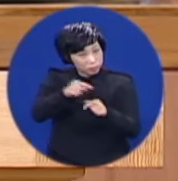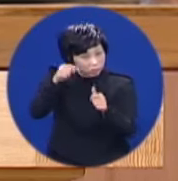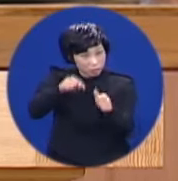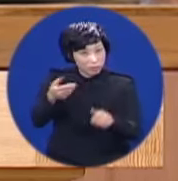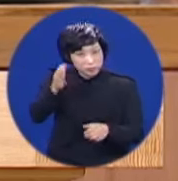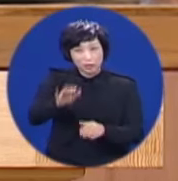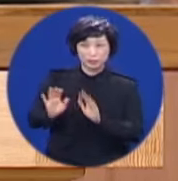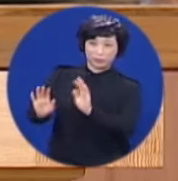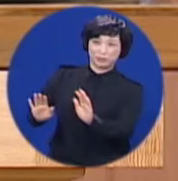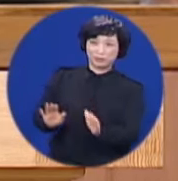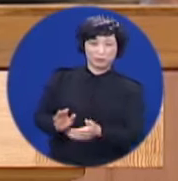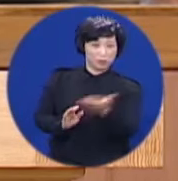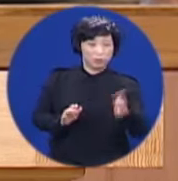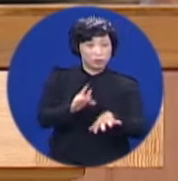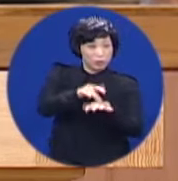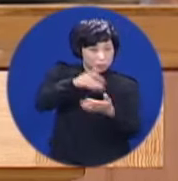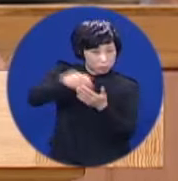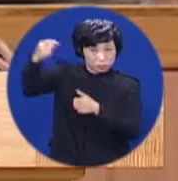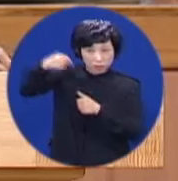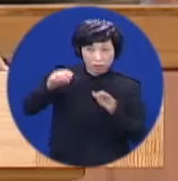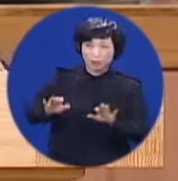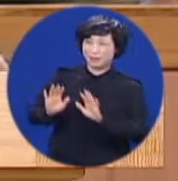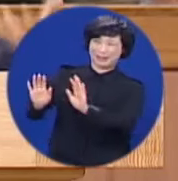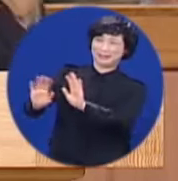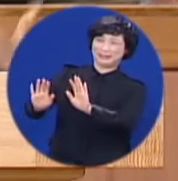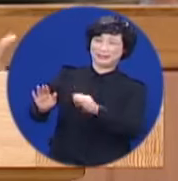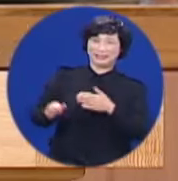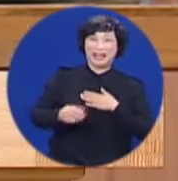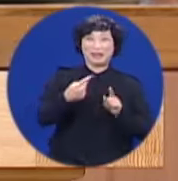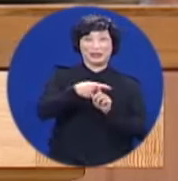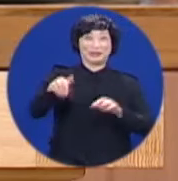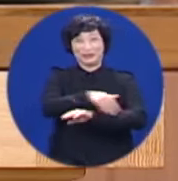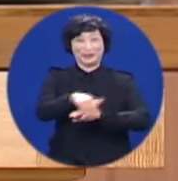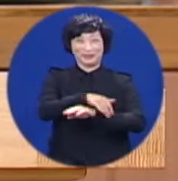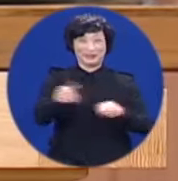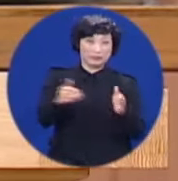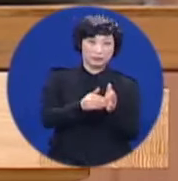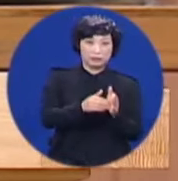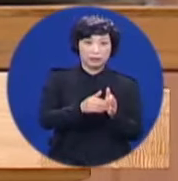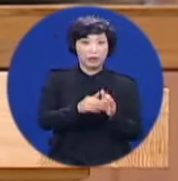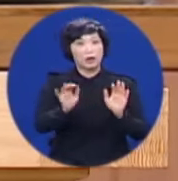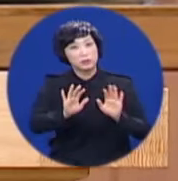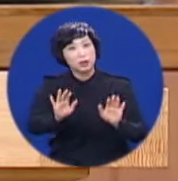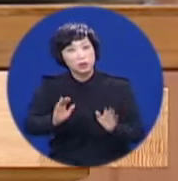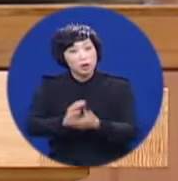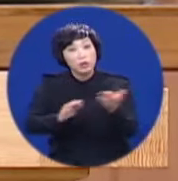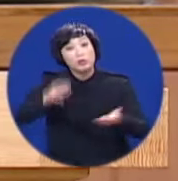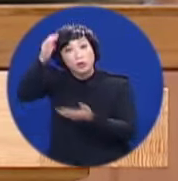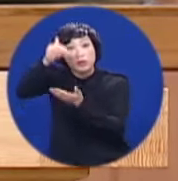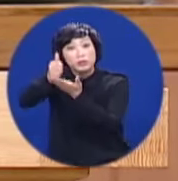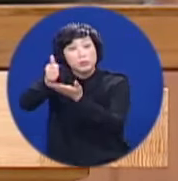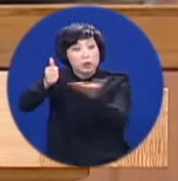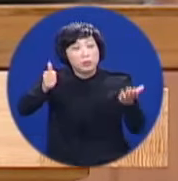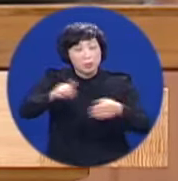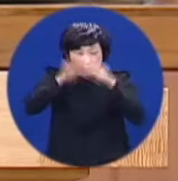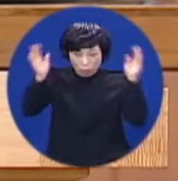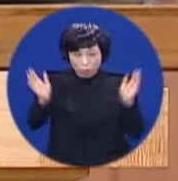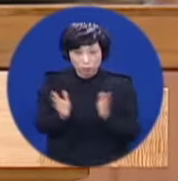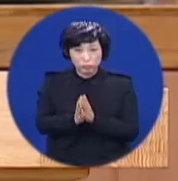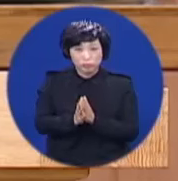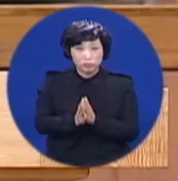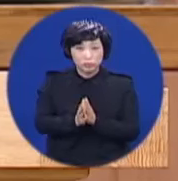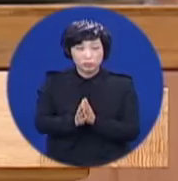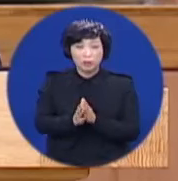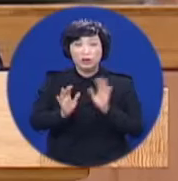귀신 쫓으라기도 거역하고 나는 교회만 다니면 된다. 성령을 여러분들이 전방위로